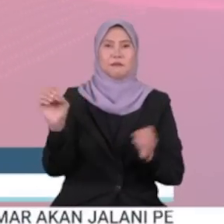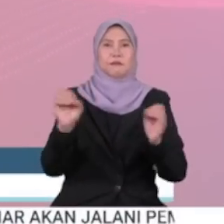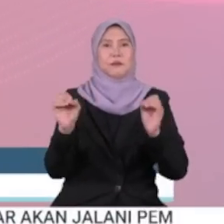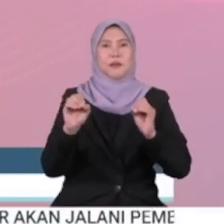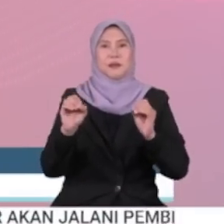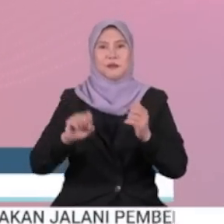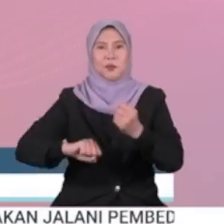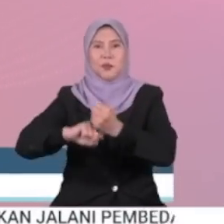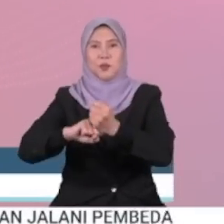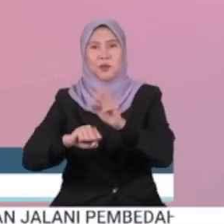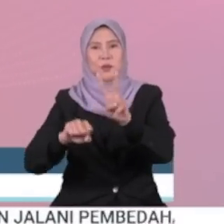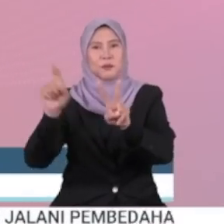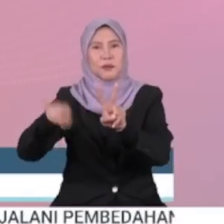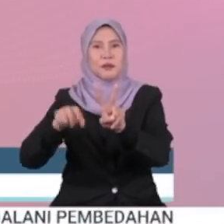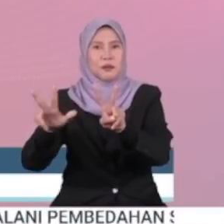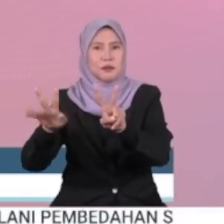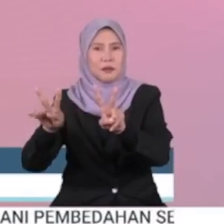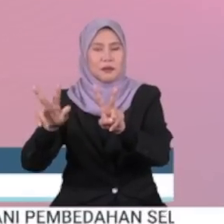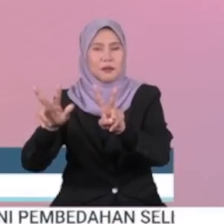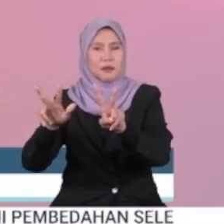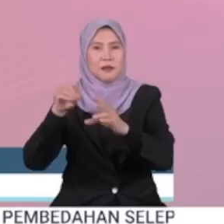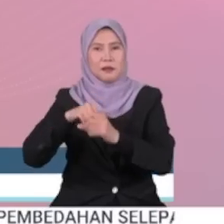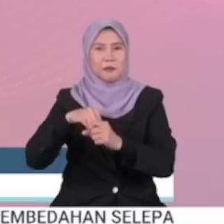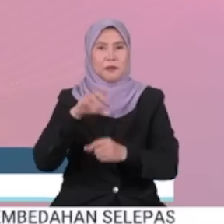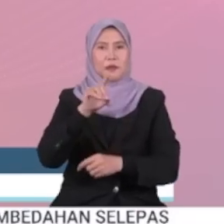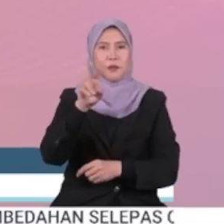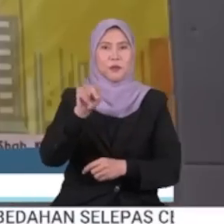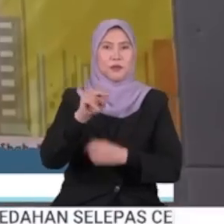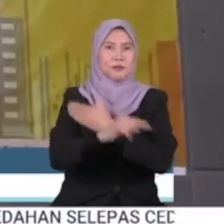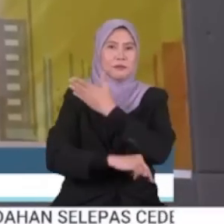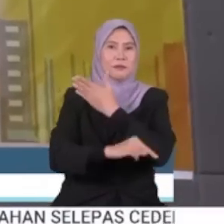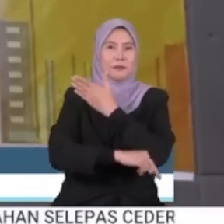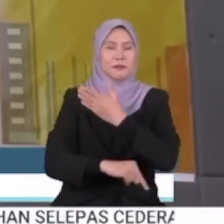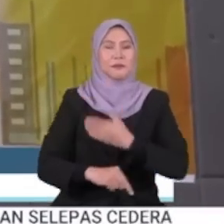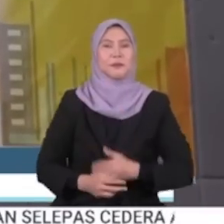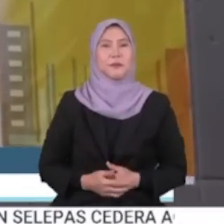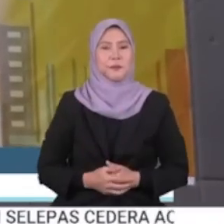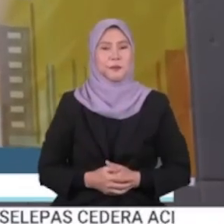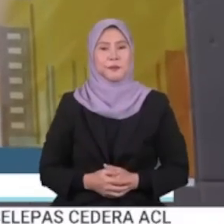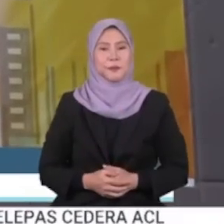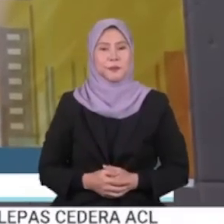memiliki majoriti 2/3 di dalam Dewan Undangan Negeri.